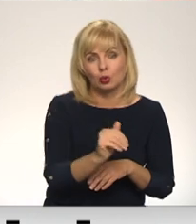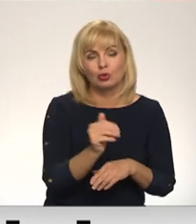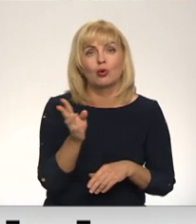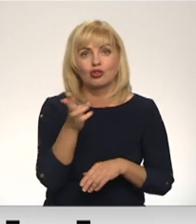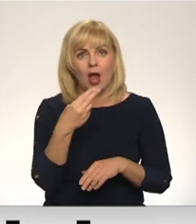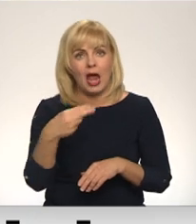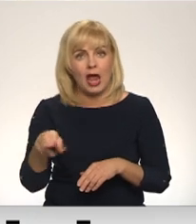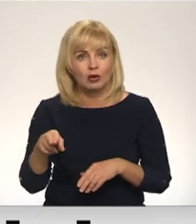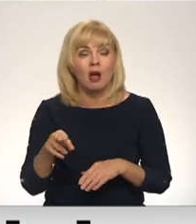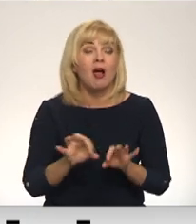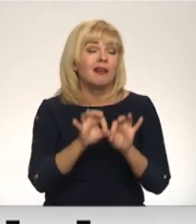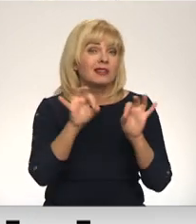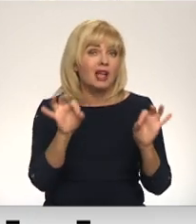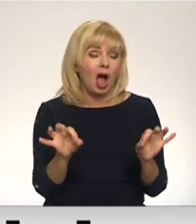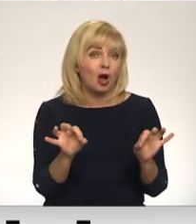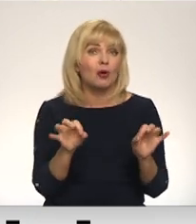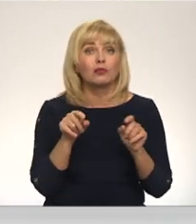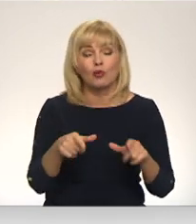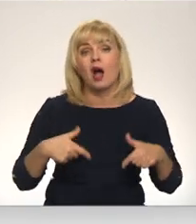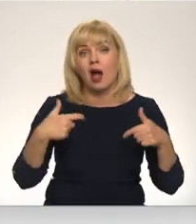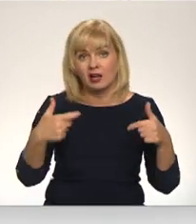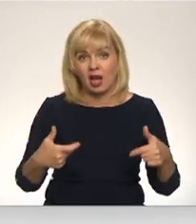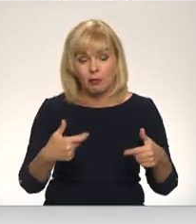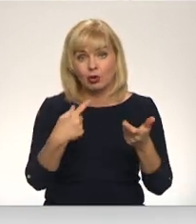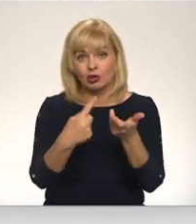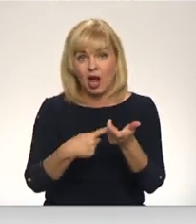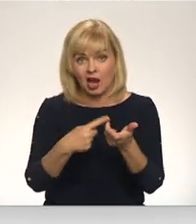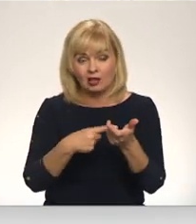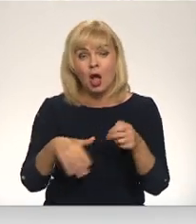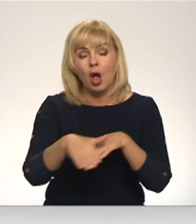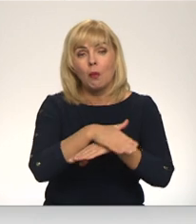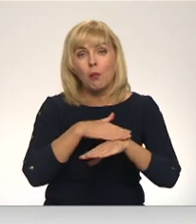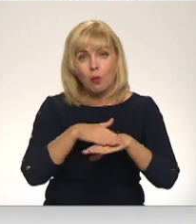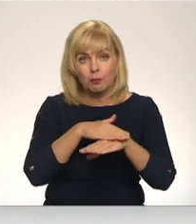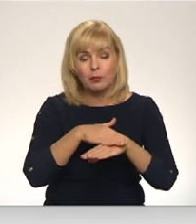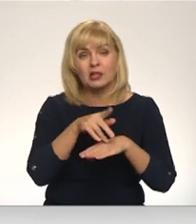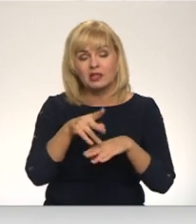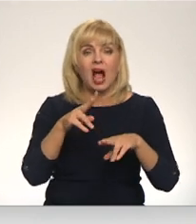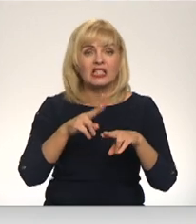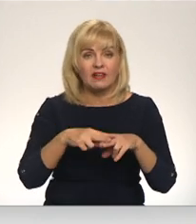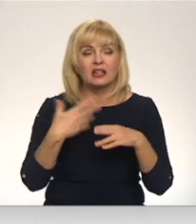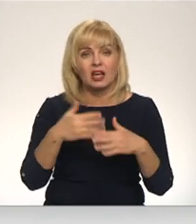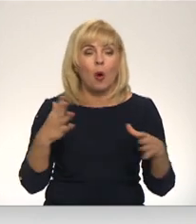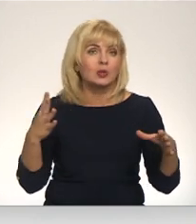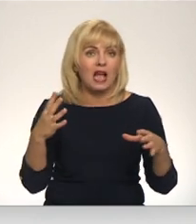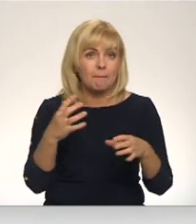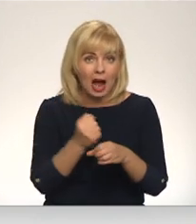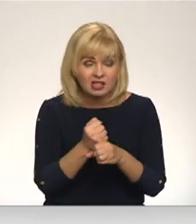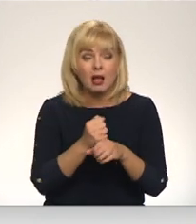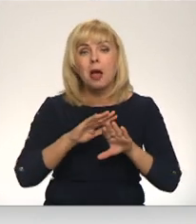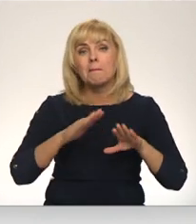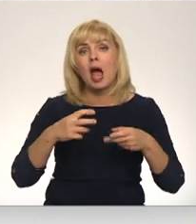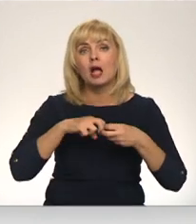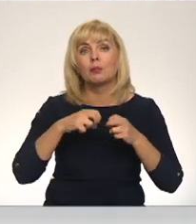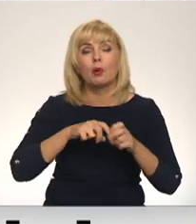eiro. Sākumā šo riepu apjoms publiskajā telpā samazinājās, bet tā